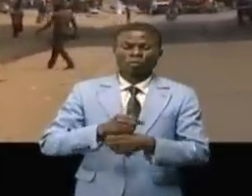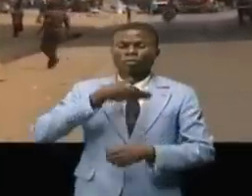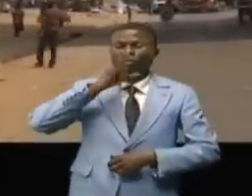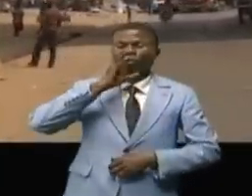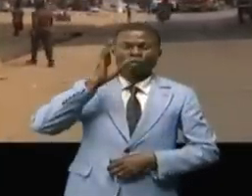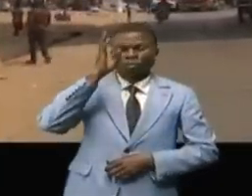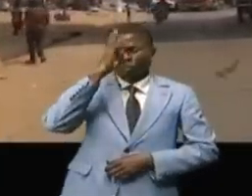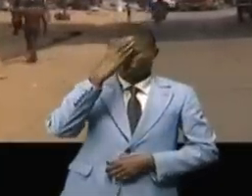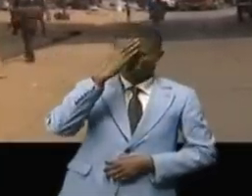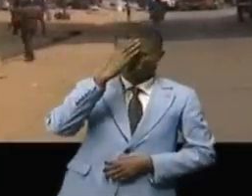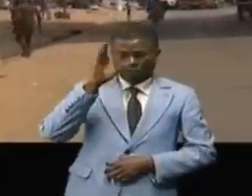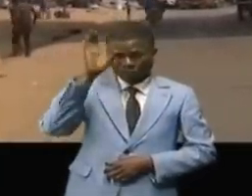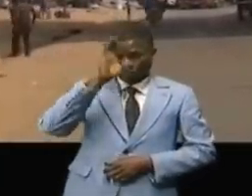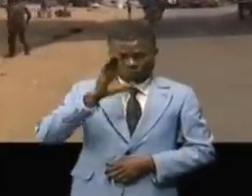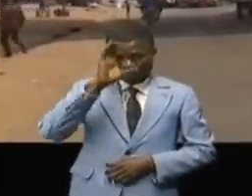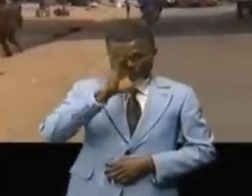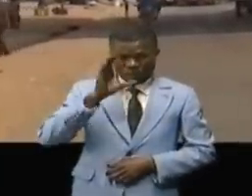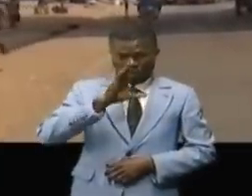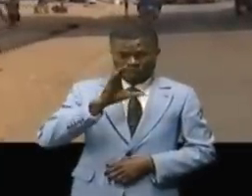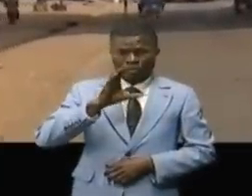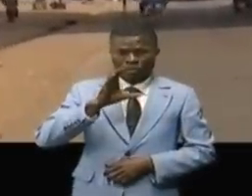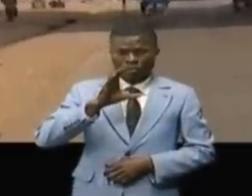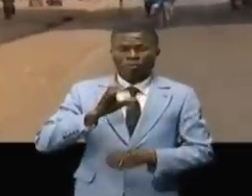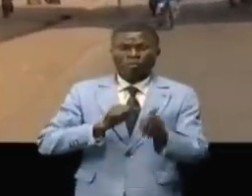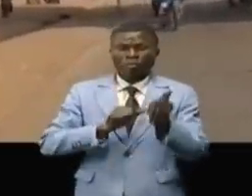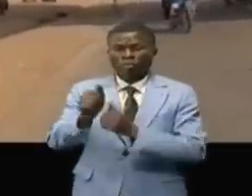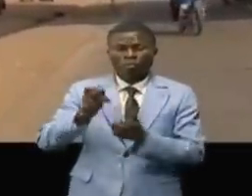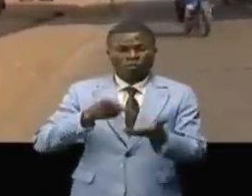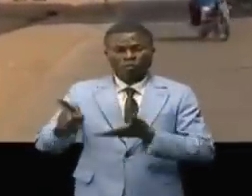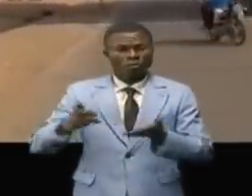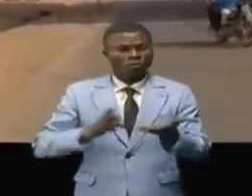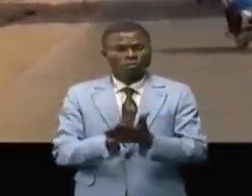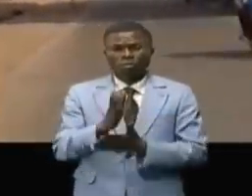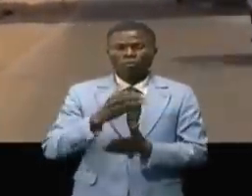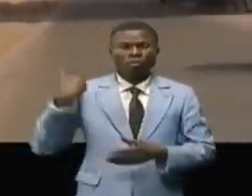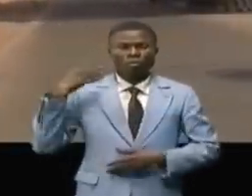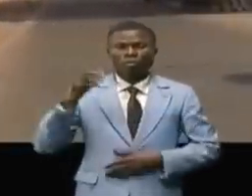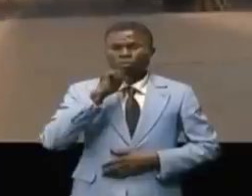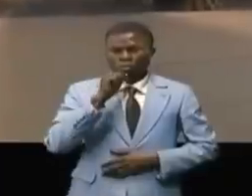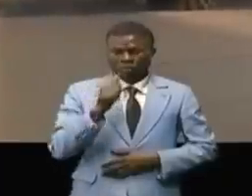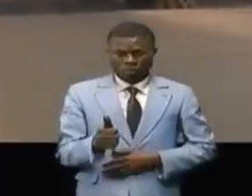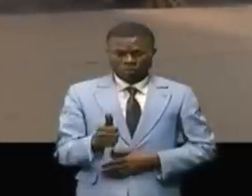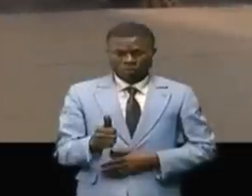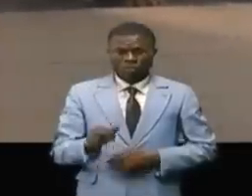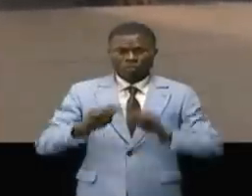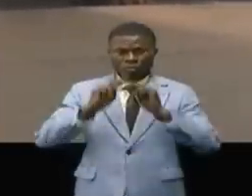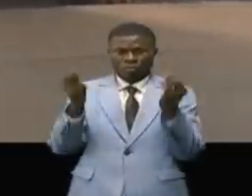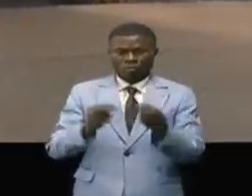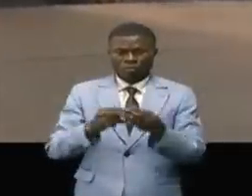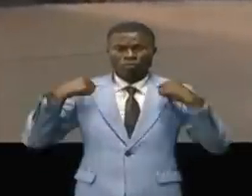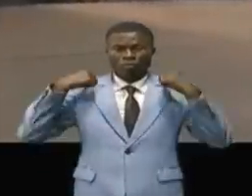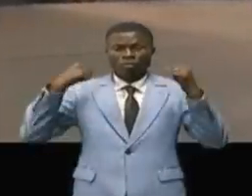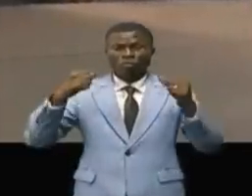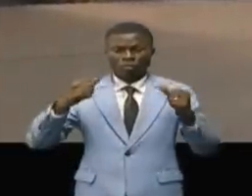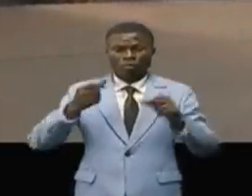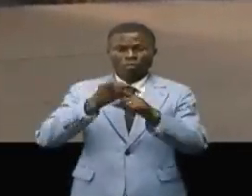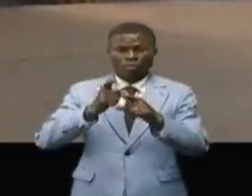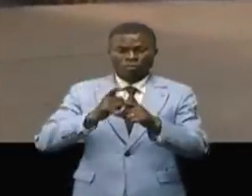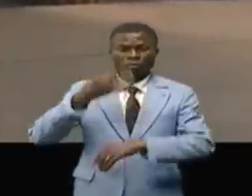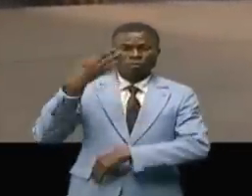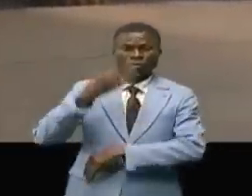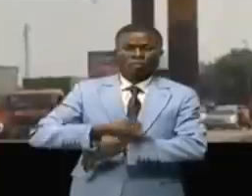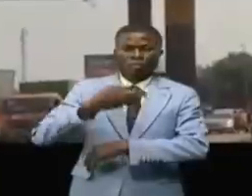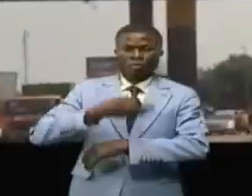voulait à tout prix passer sans payer le droit de l'État cette bande venue de l'oufou se